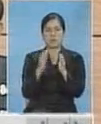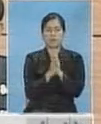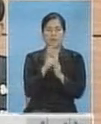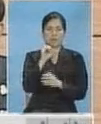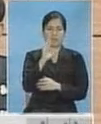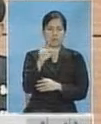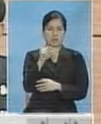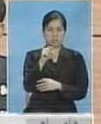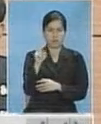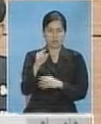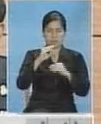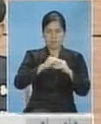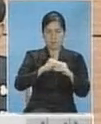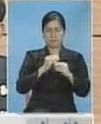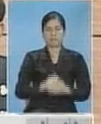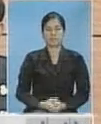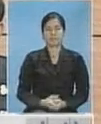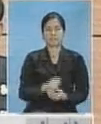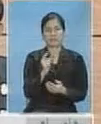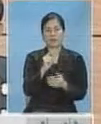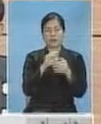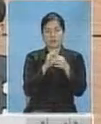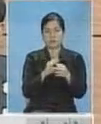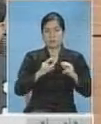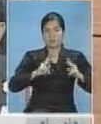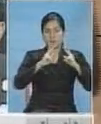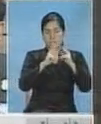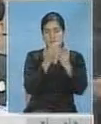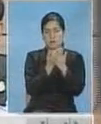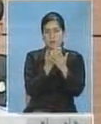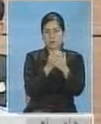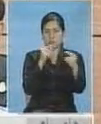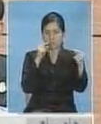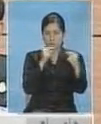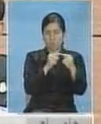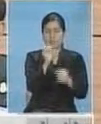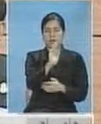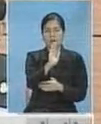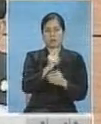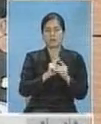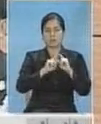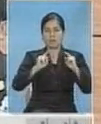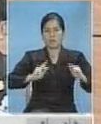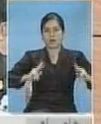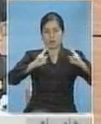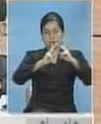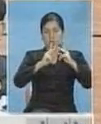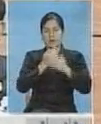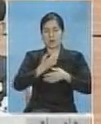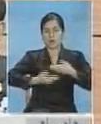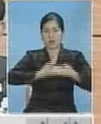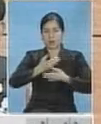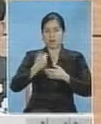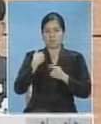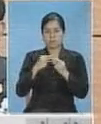ประการที่มีความสำคัญก็คือแม้ว่าอาจจะไม่ใช่เรื่องของกระทรวงพาณิชย์โดยตรงแต่ในฐานะที่กระทรวงพาณิชย์ซึ่งมีหน่วยงานหลักไม่ว่าจะเป็นกรม